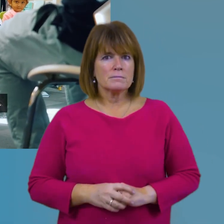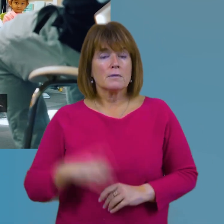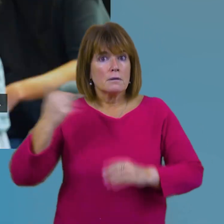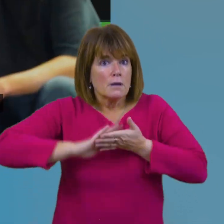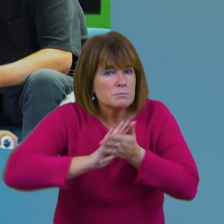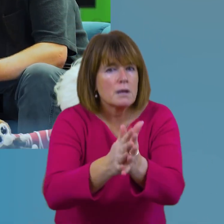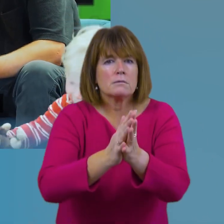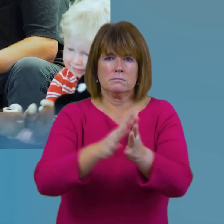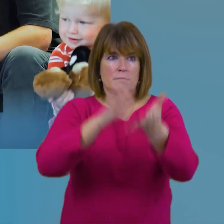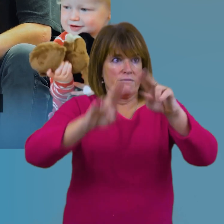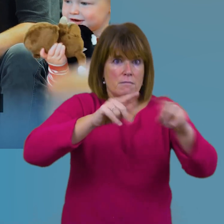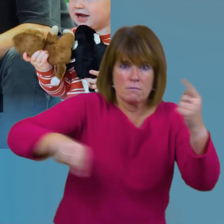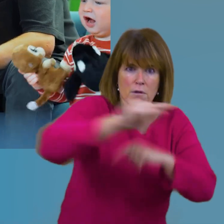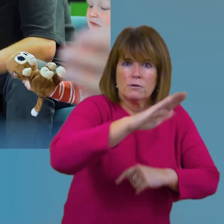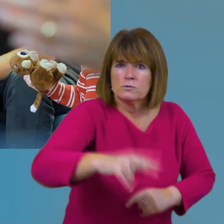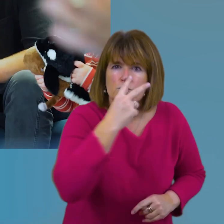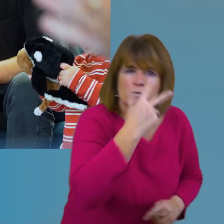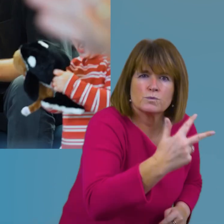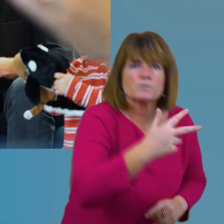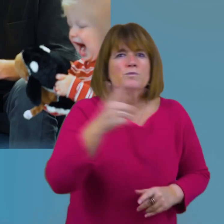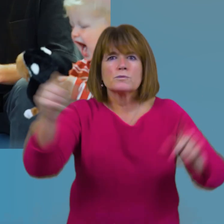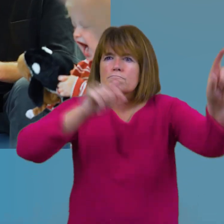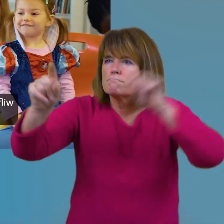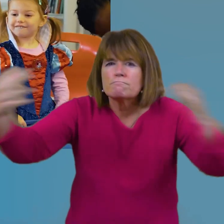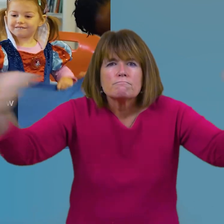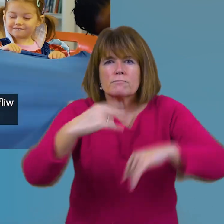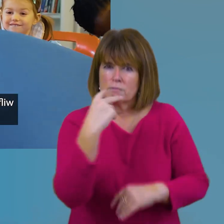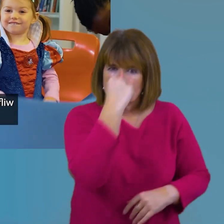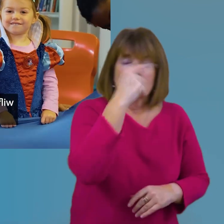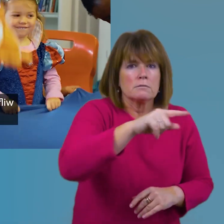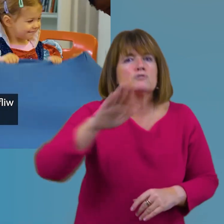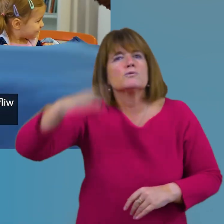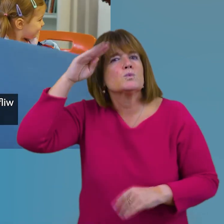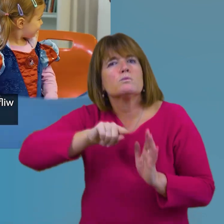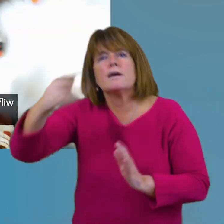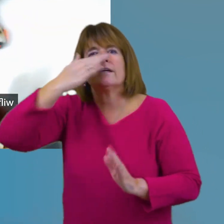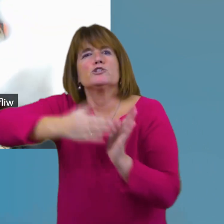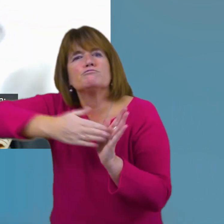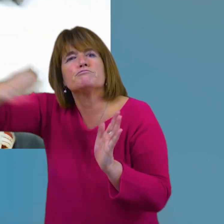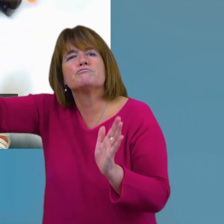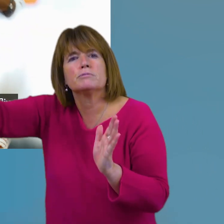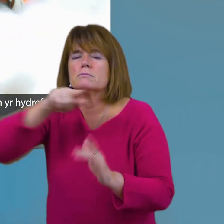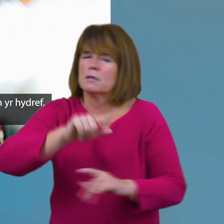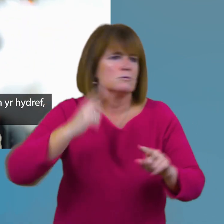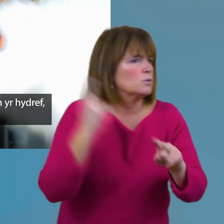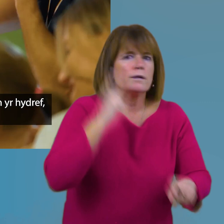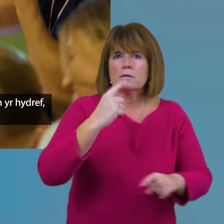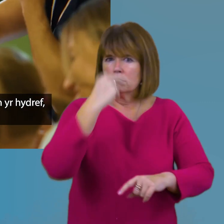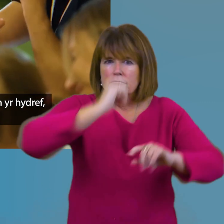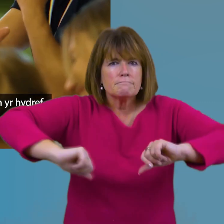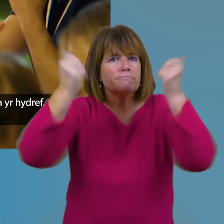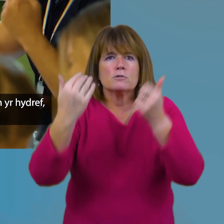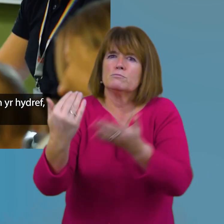amdanynt. Eglurodd hefyd i'r rhieni y bydd plant 2-3 oed yn cael ei gwahodd i gael brechlyn chwistrell trwyn y ffliw, sy'n